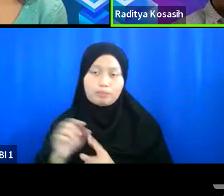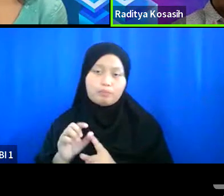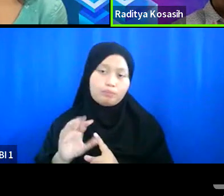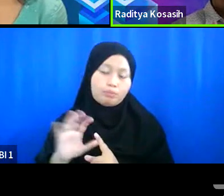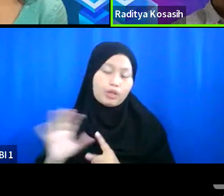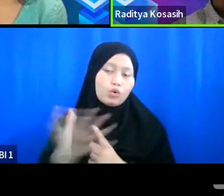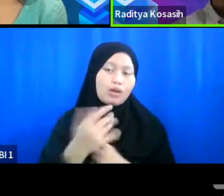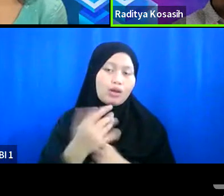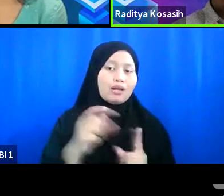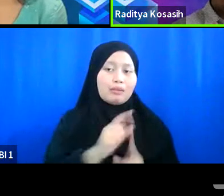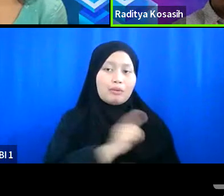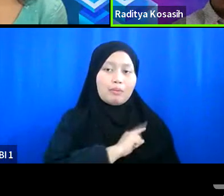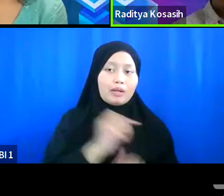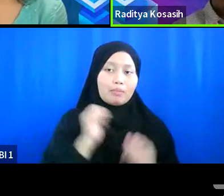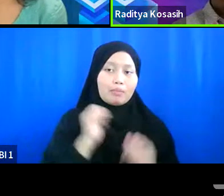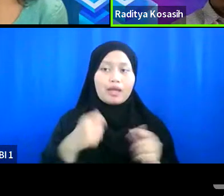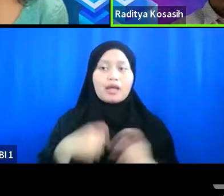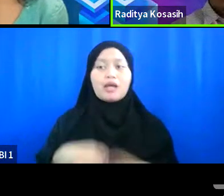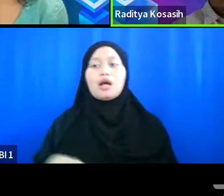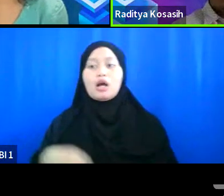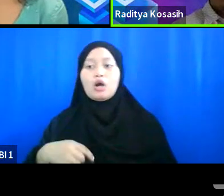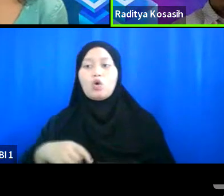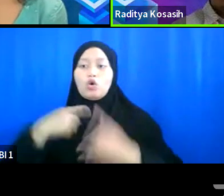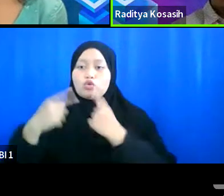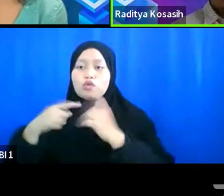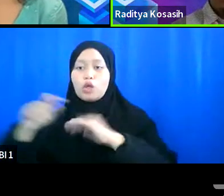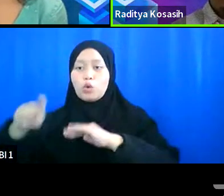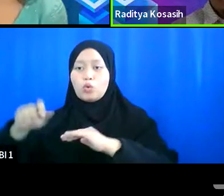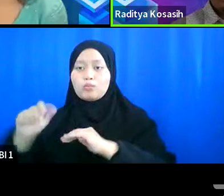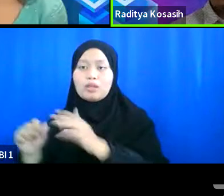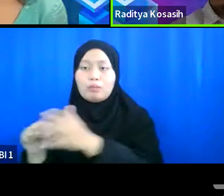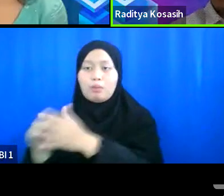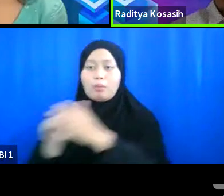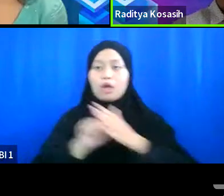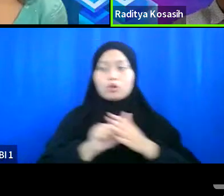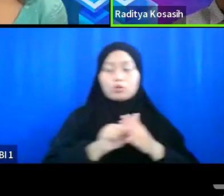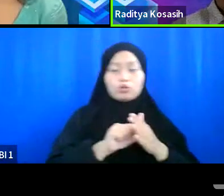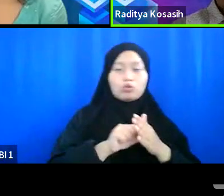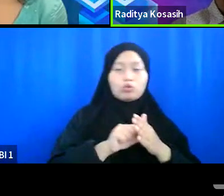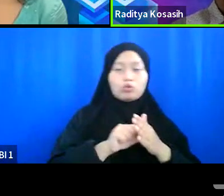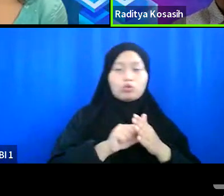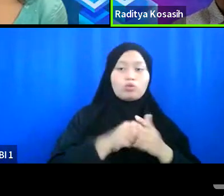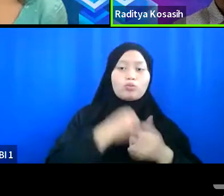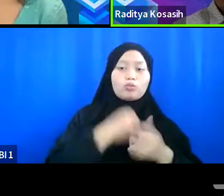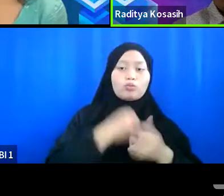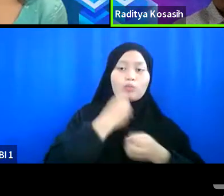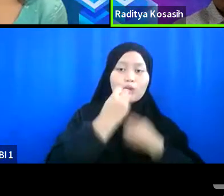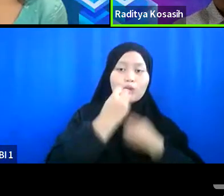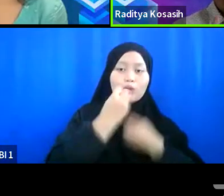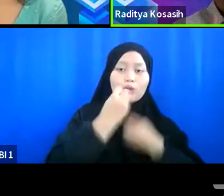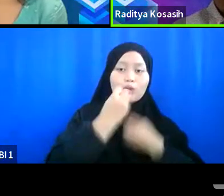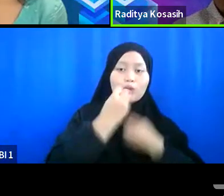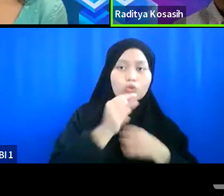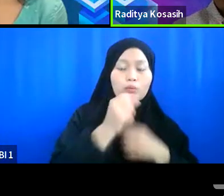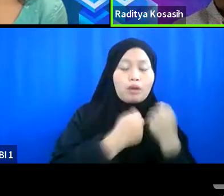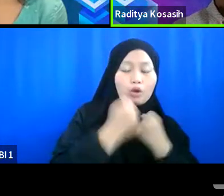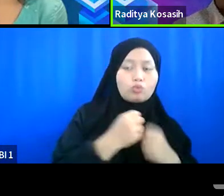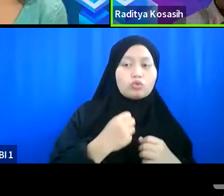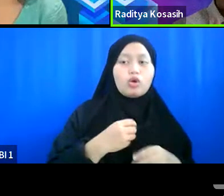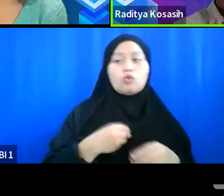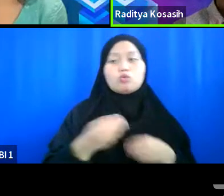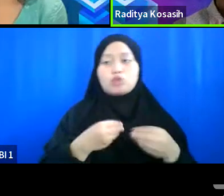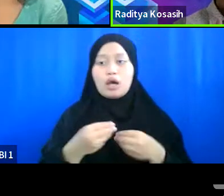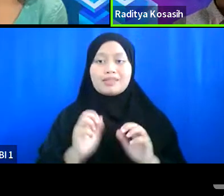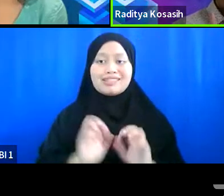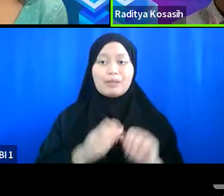dari kalangan konsultan hukum bisa membantu memberikan advice ke para pelaku usaha tadi kepada ini bilang untuk menyiapkan